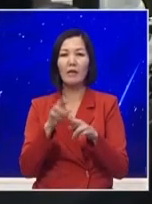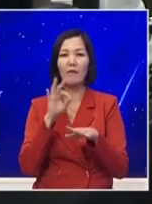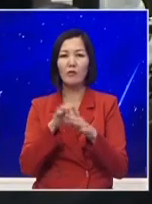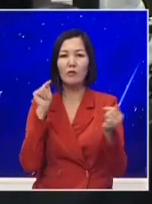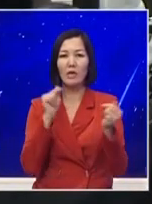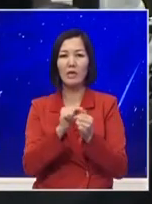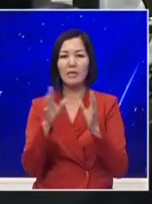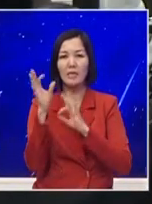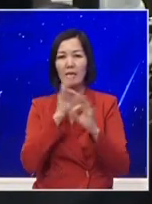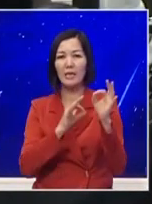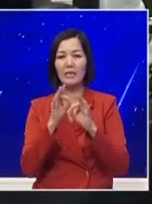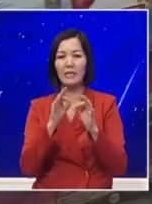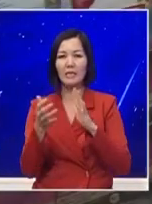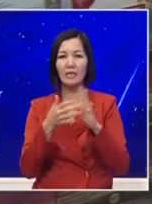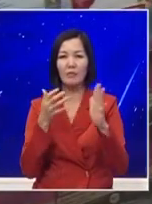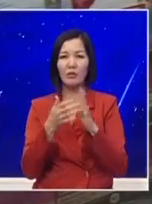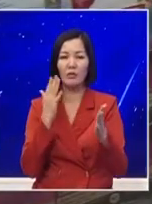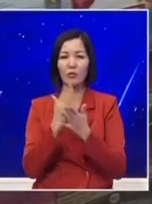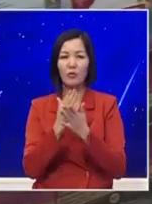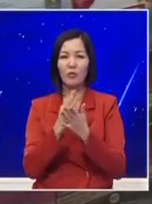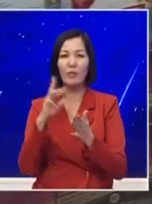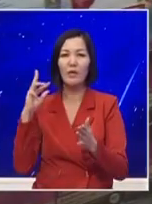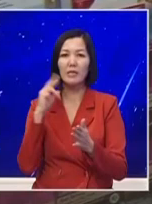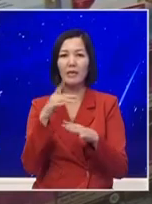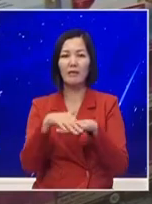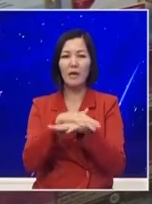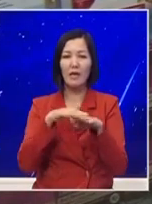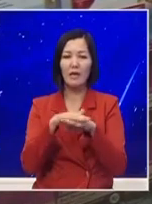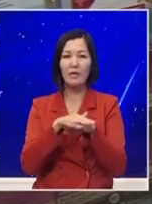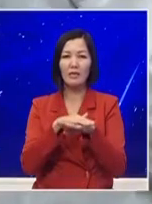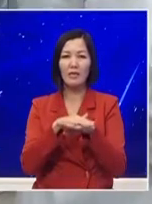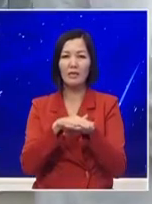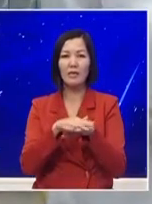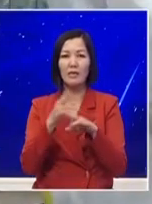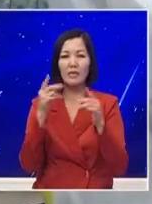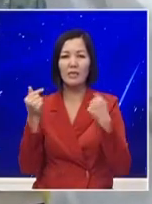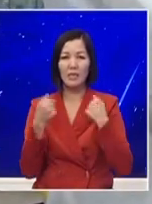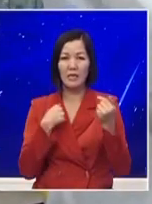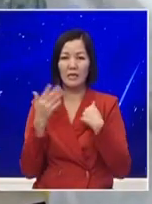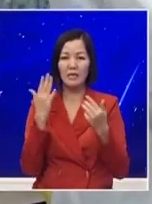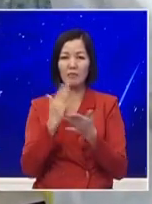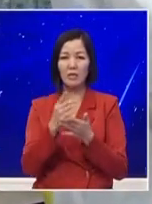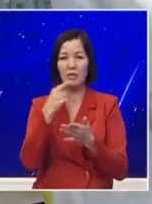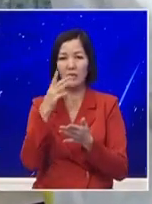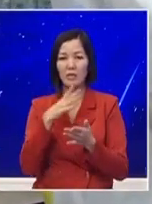қарсы дәрілердің жасанды тапшылығы туындап, зиянын халық көріп жатыр, дейді сала жетекшісі Талғат